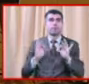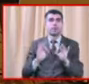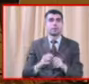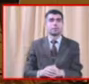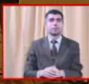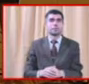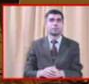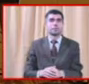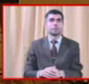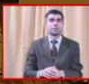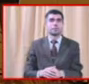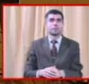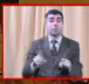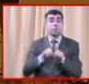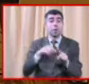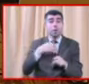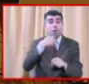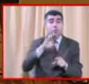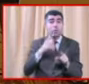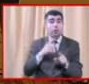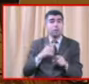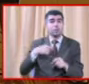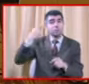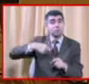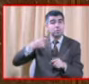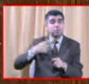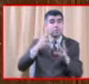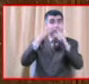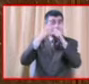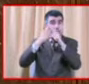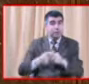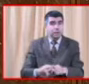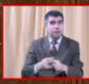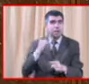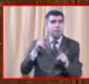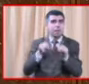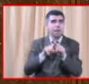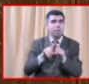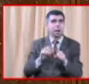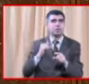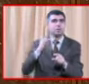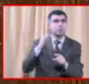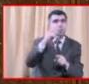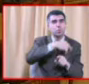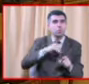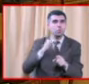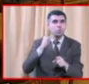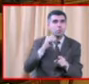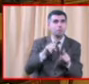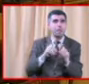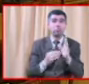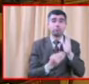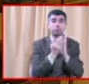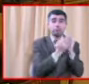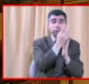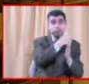تفضل السيد نائب، مخصصة من طرف هذا القطاع لا ترقى الى مستوى التحديات وطموح المغاربه للانخراط في نادي الدول الصاعده. وملي